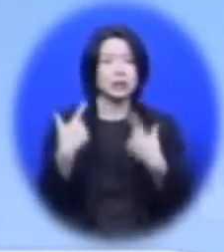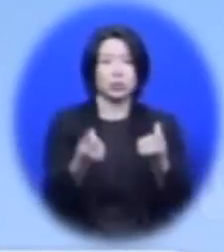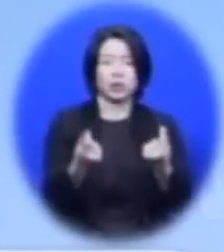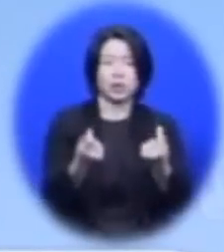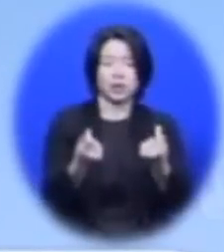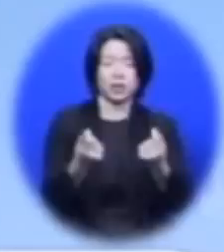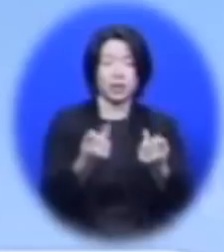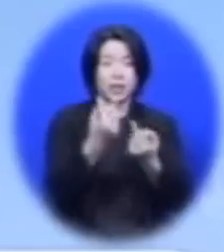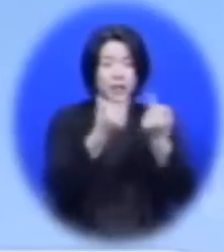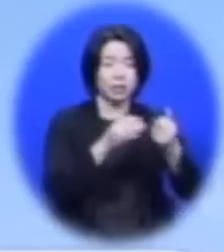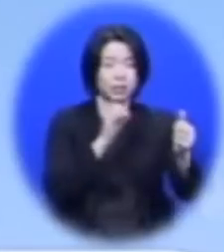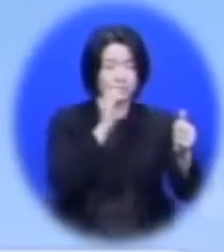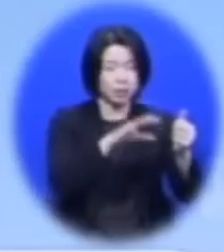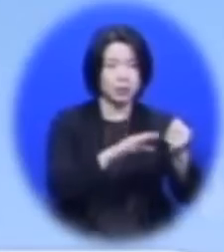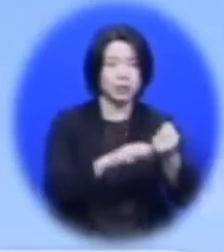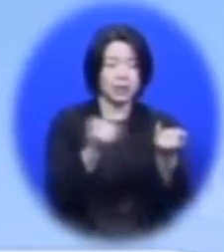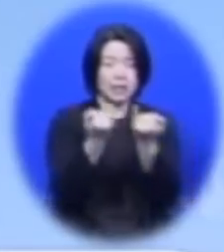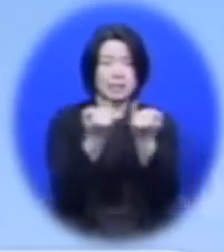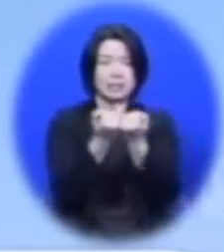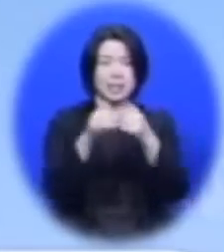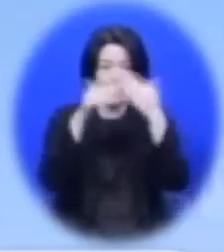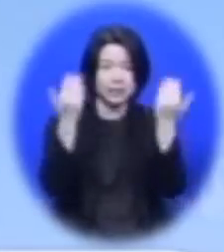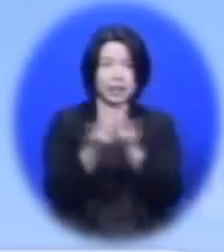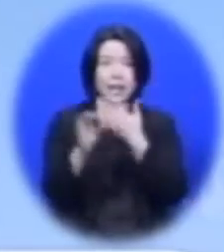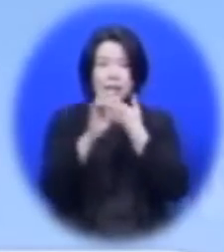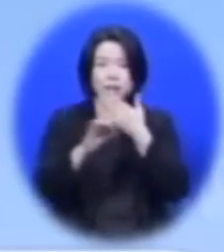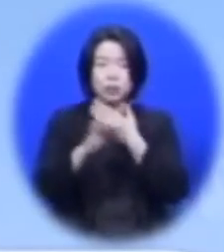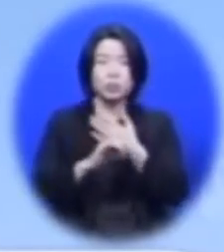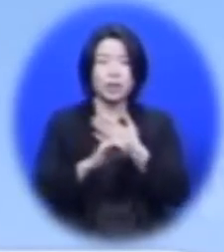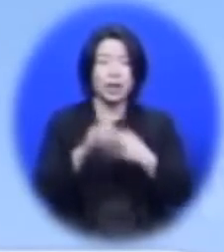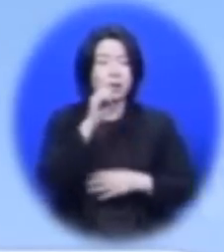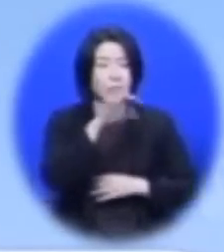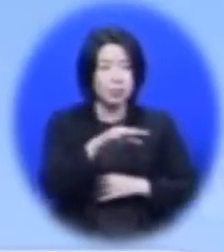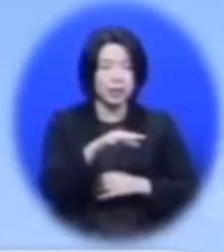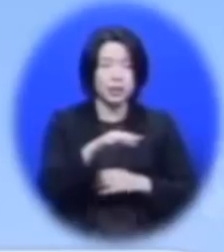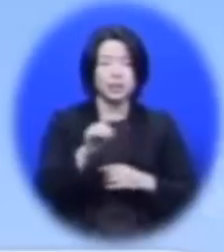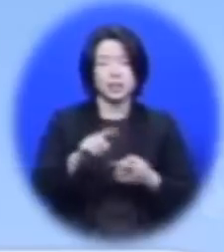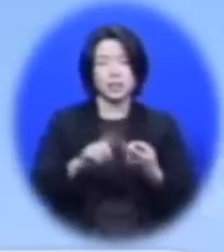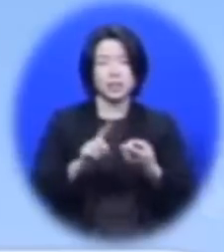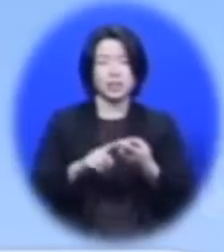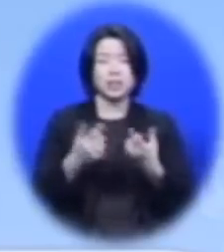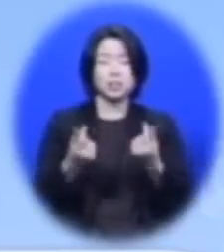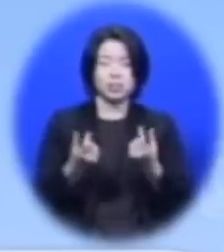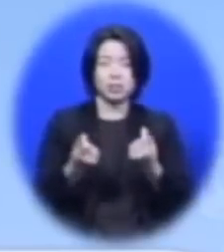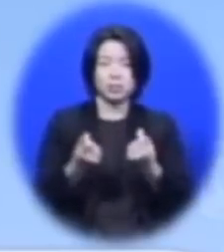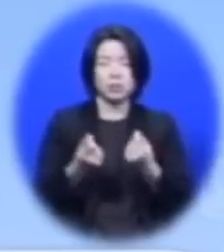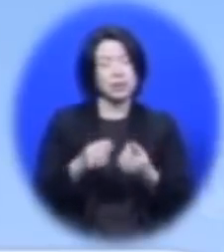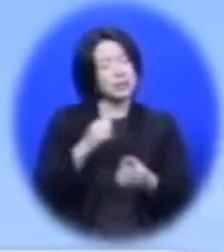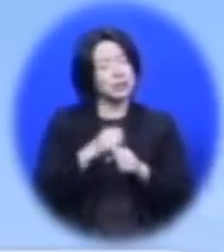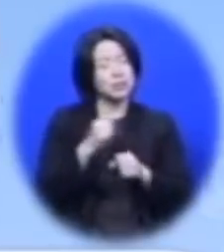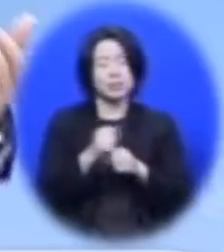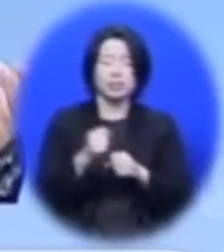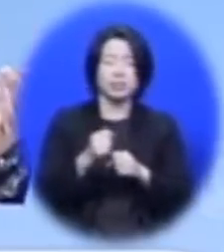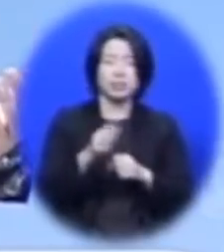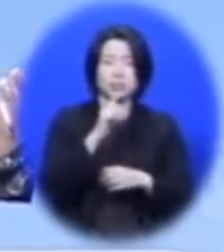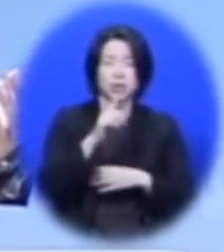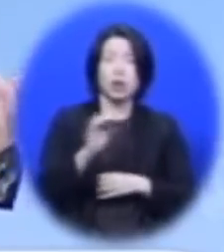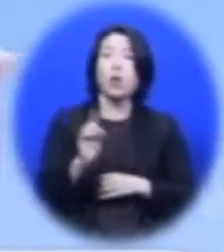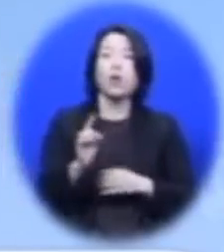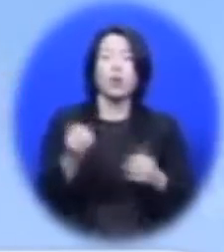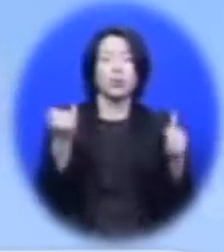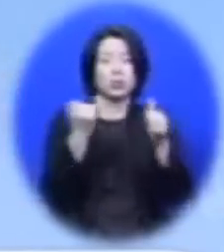형제들에게는 여자는 다 여우야, 이런 말은 좀 참 곤란한 이야기잖아요. 그렇죠? 그러면 결혼을 어떻게